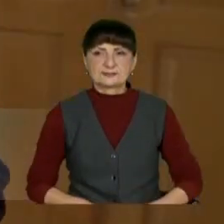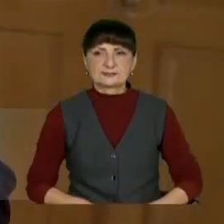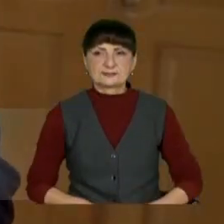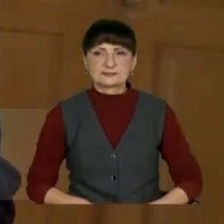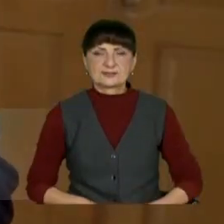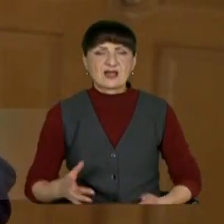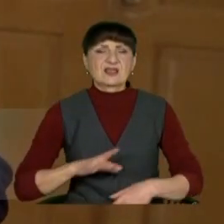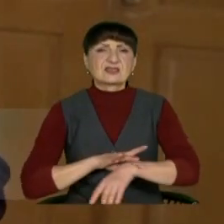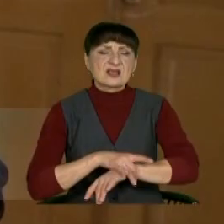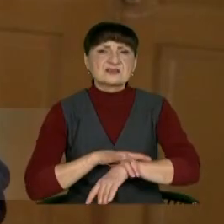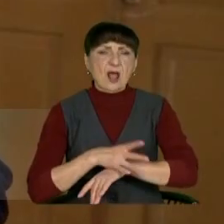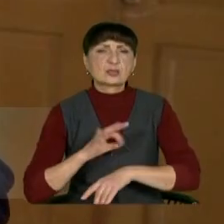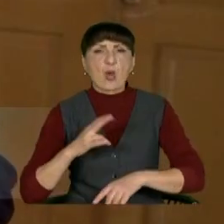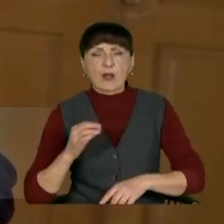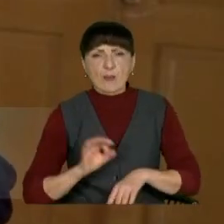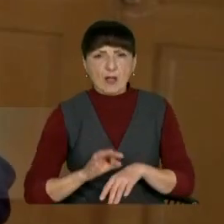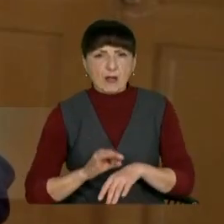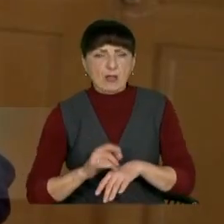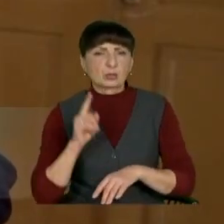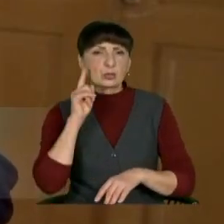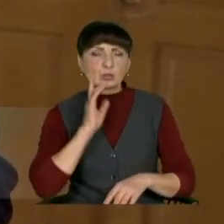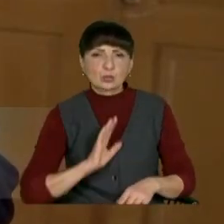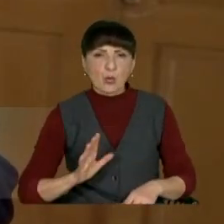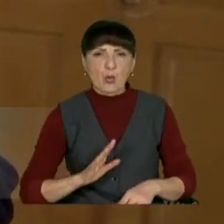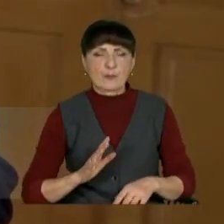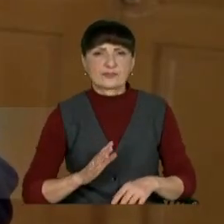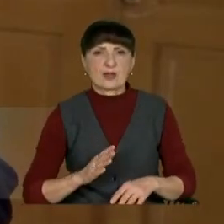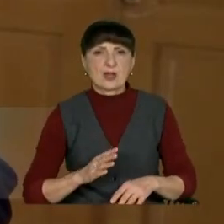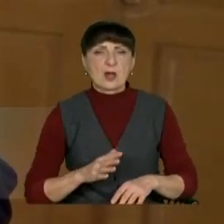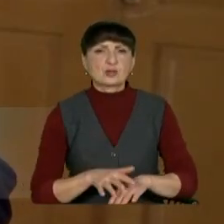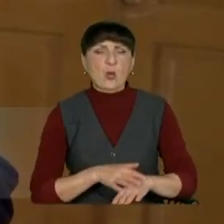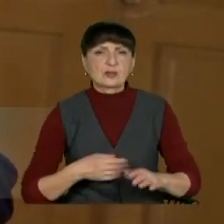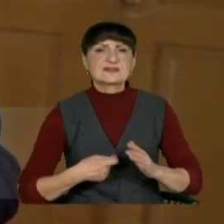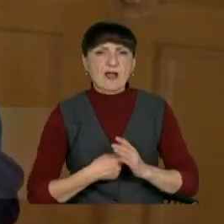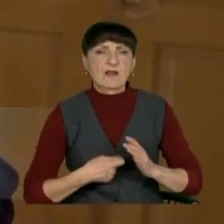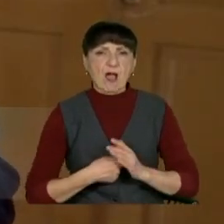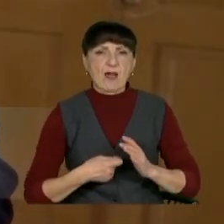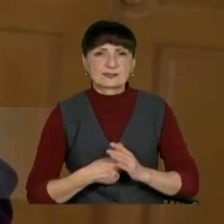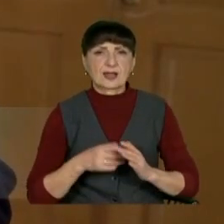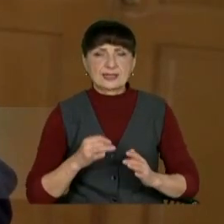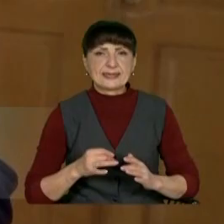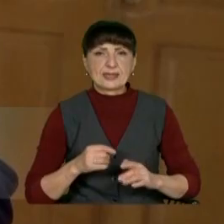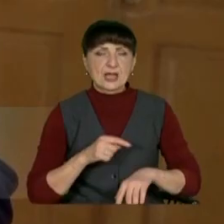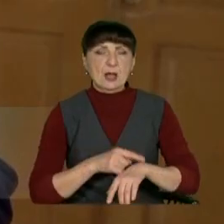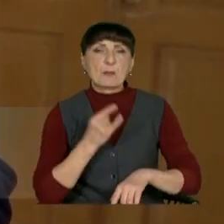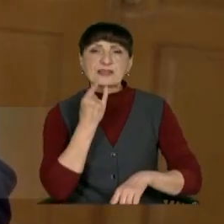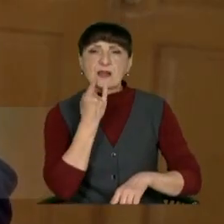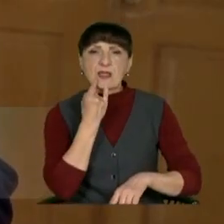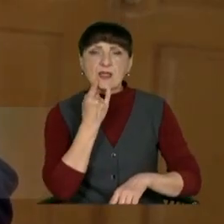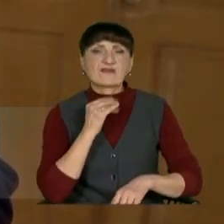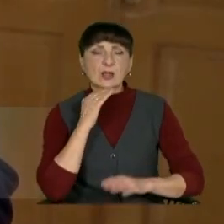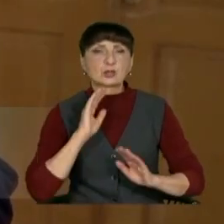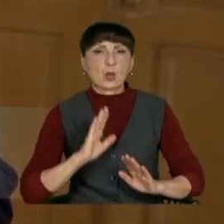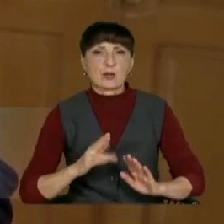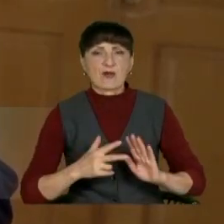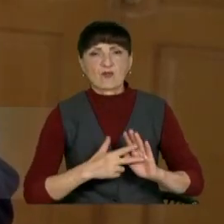Они натирают ногу. Непосредственно громоздкие, длительная зарядка. И сама емкость батареи, она хватает на всего лишь